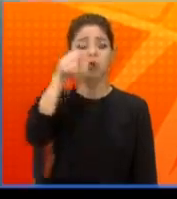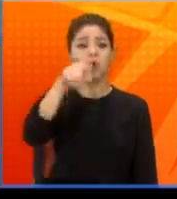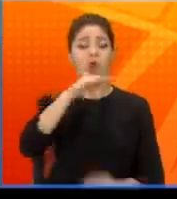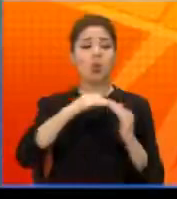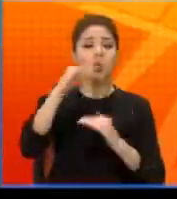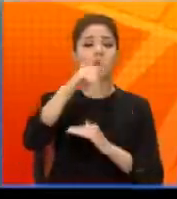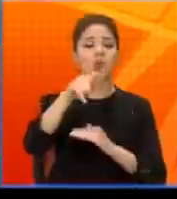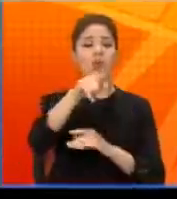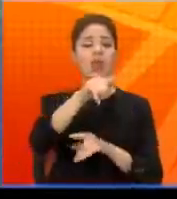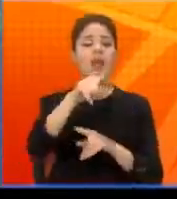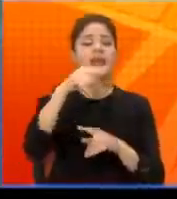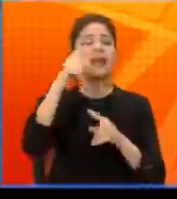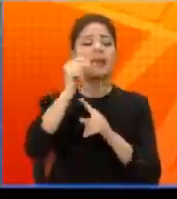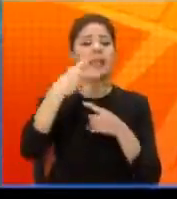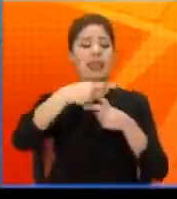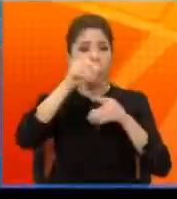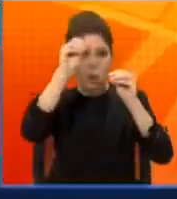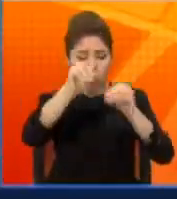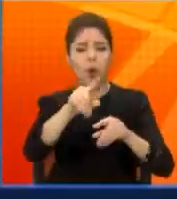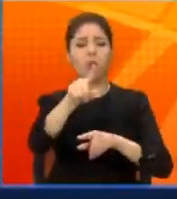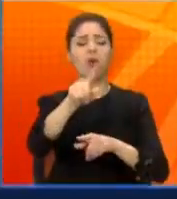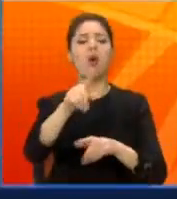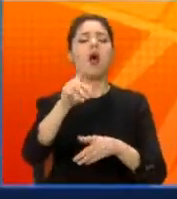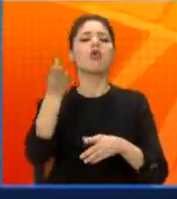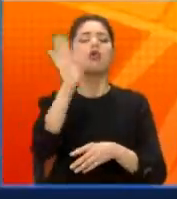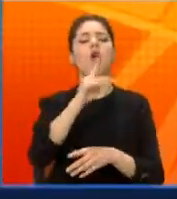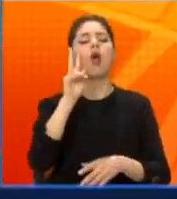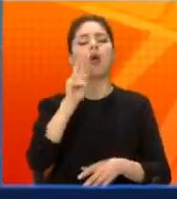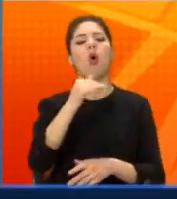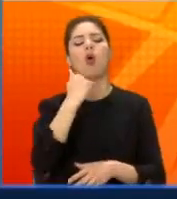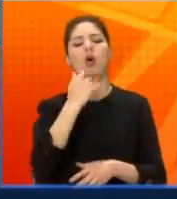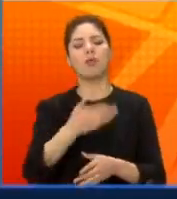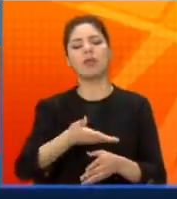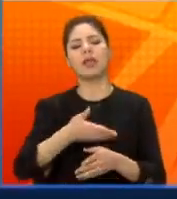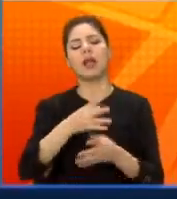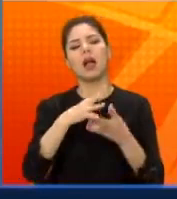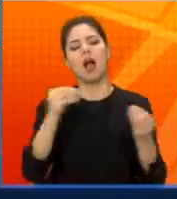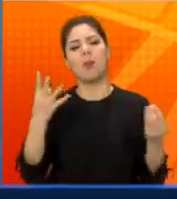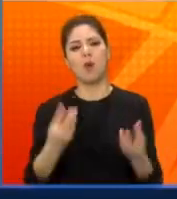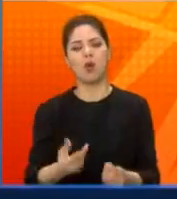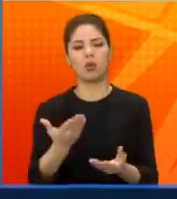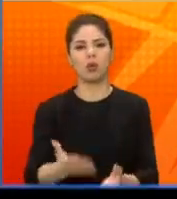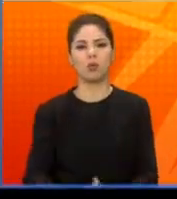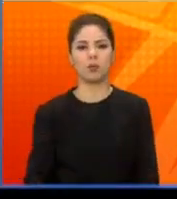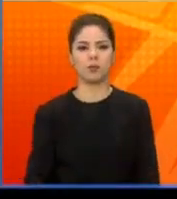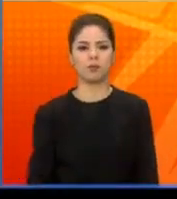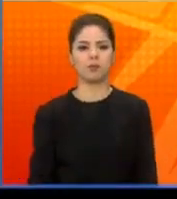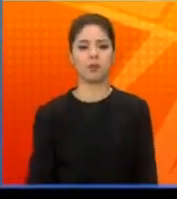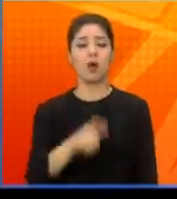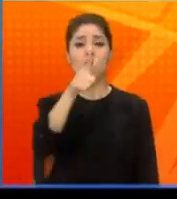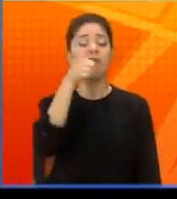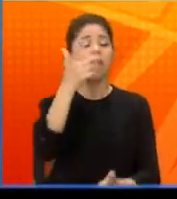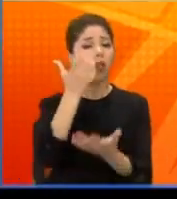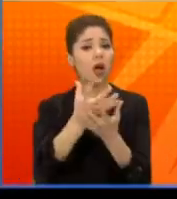iz bırakan cisim bir süre sonra gözden kayboldu. Büyük bir balık mıydı ya da başka bir cisim miydi bilemiyorum ama.